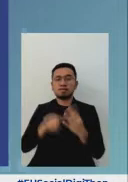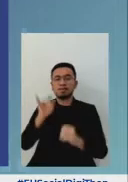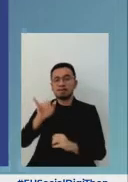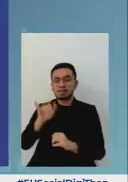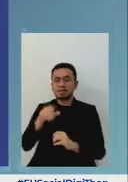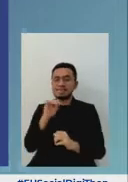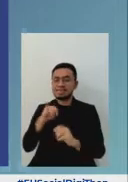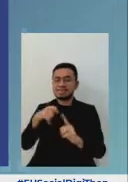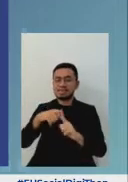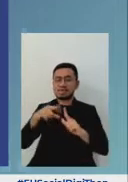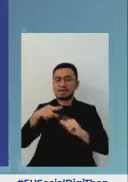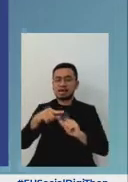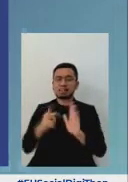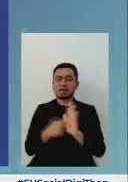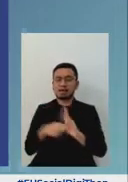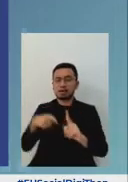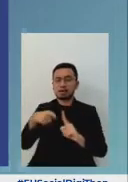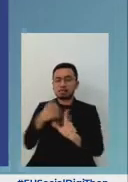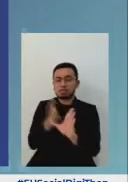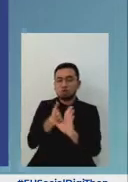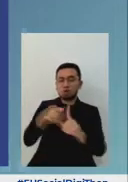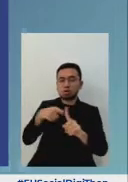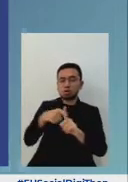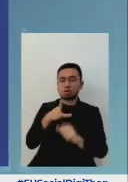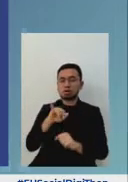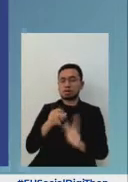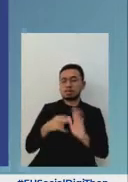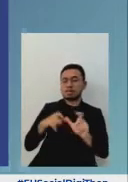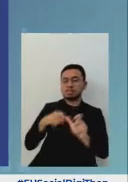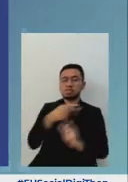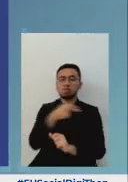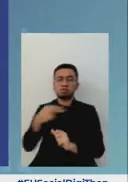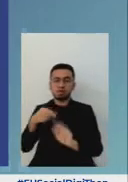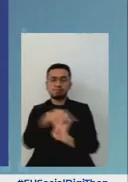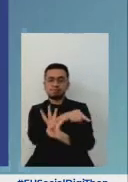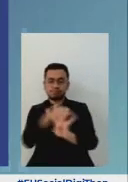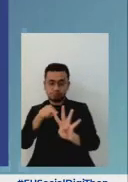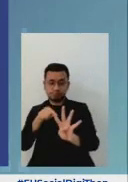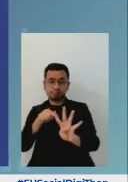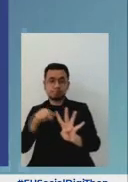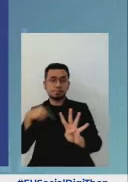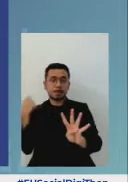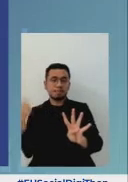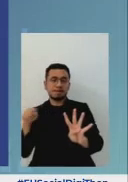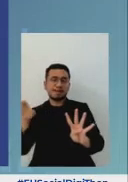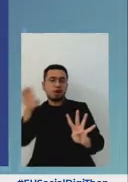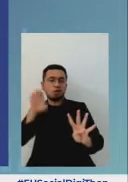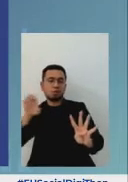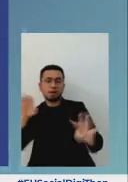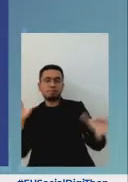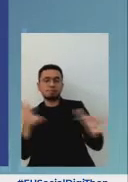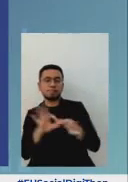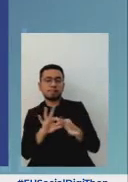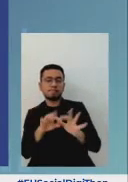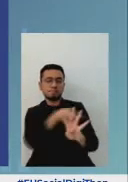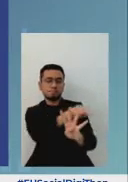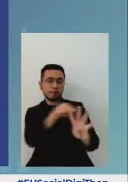kepada 4 organisasi ini yang telah bersedia untuk bekerja sama dengan Uni Eropa dalam menyelenggarakan program